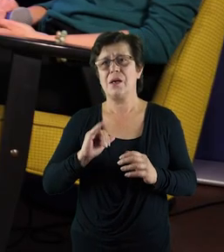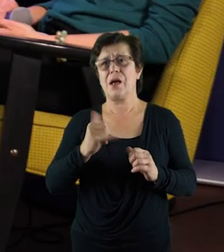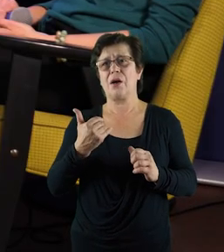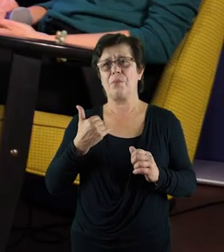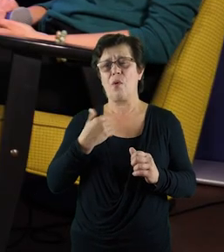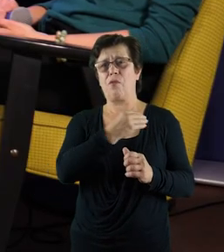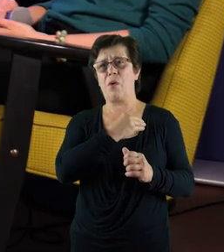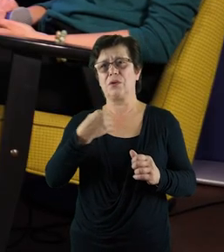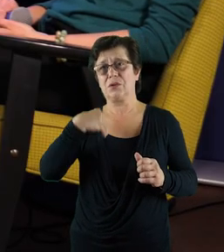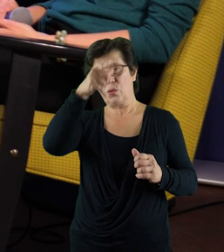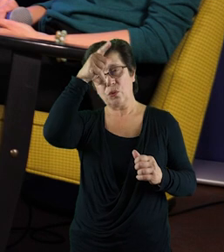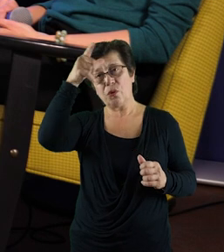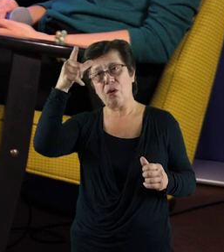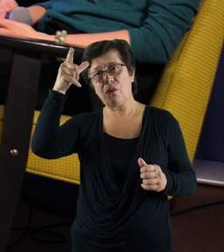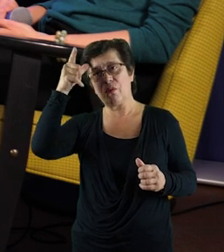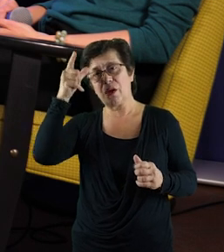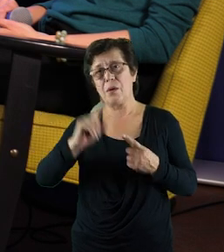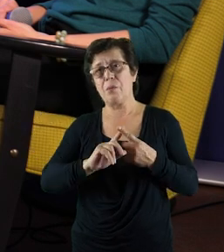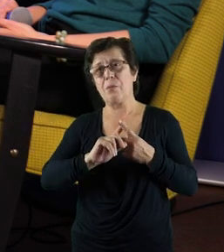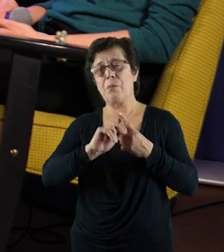Polsce Ludowej.